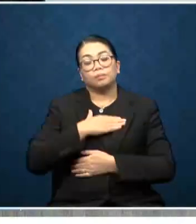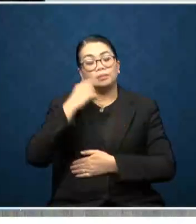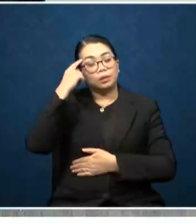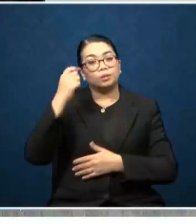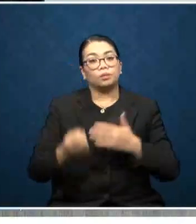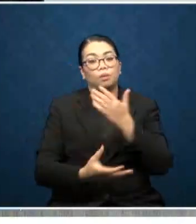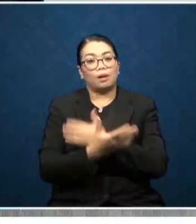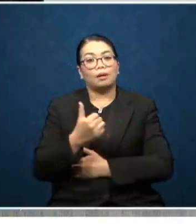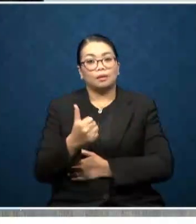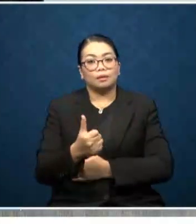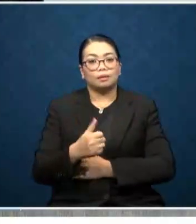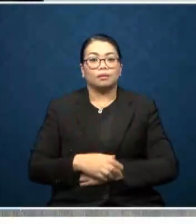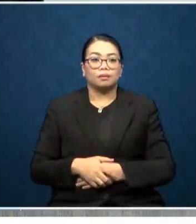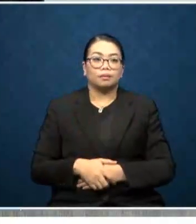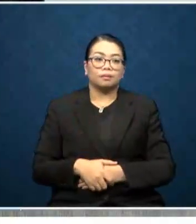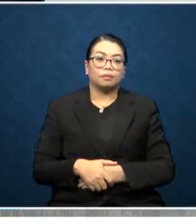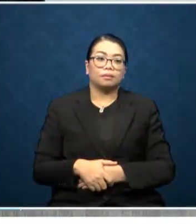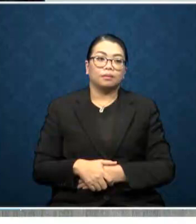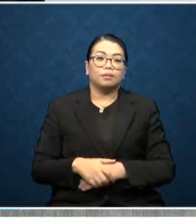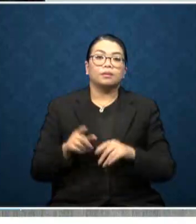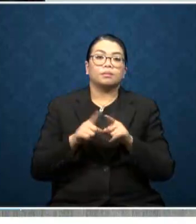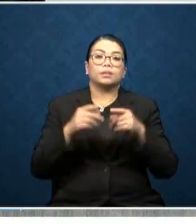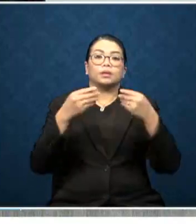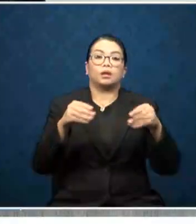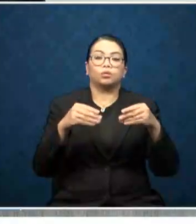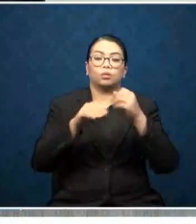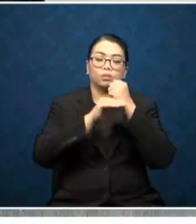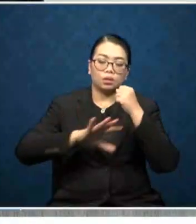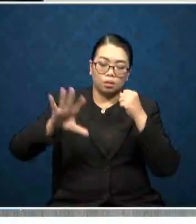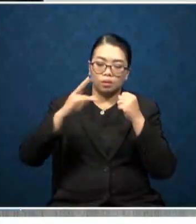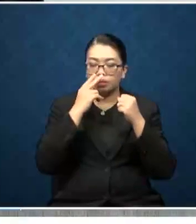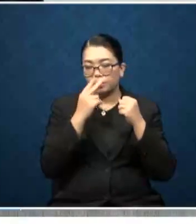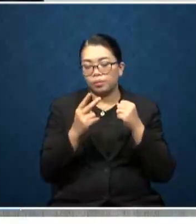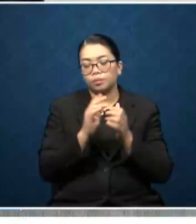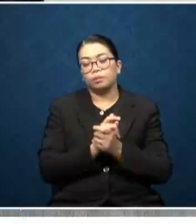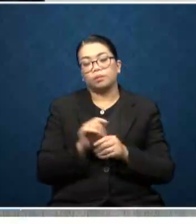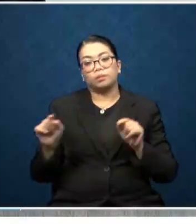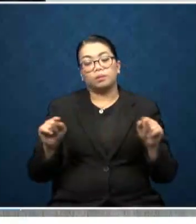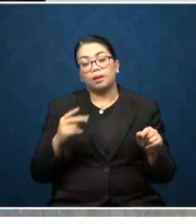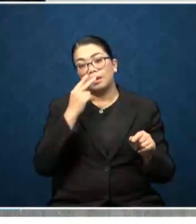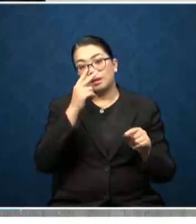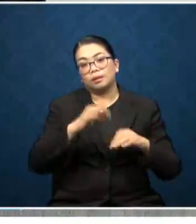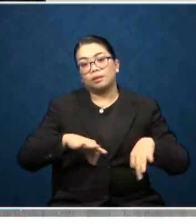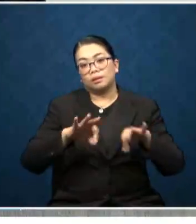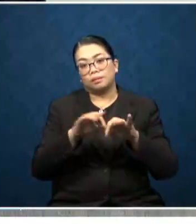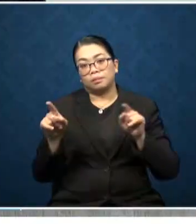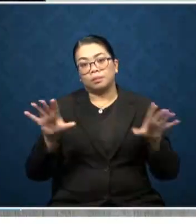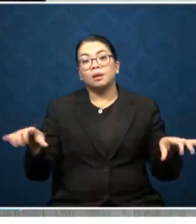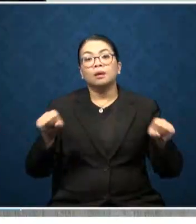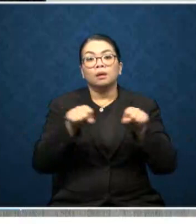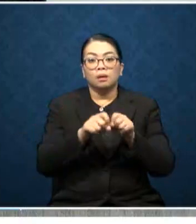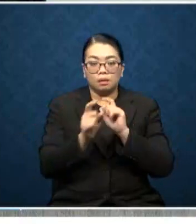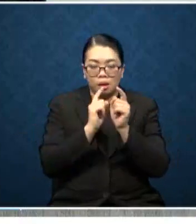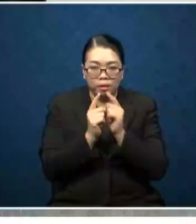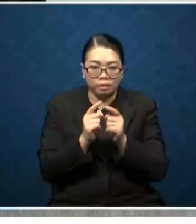โอกาสกันดีครับที่เป็นกระจกที่สะท้อนให้กสชทั้งกสชและก็ตปได้เล็งเห็นถึงว่ามิใช่